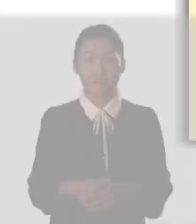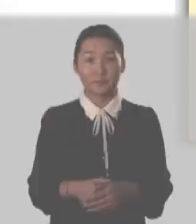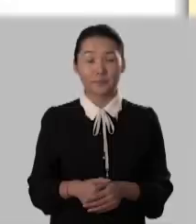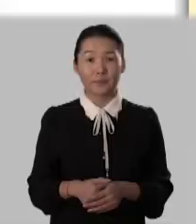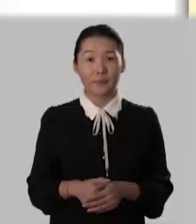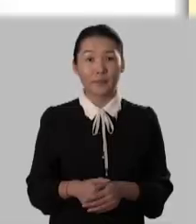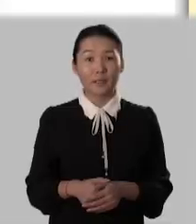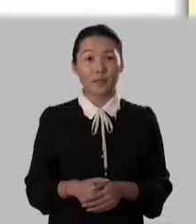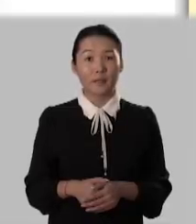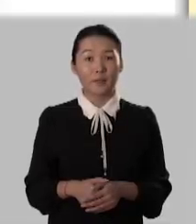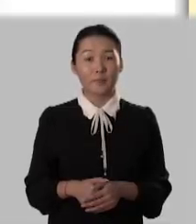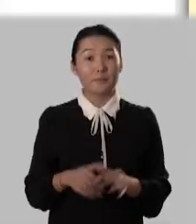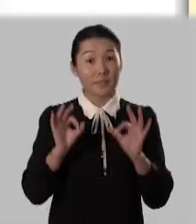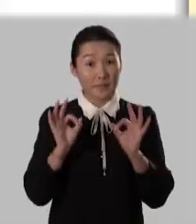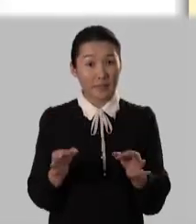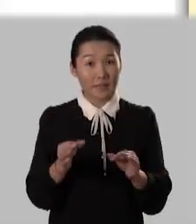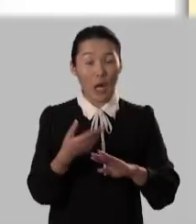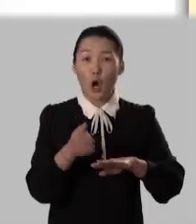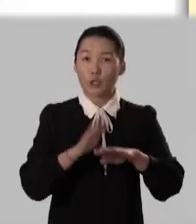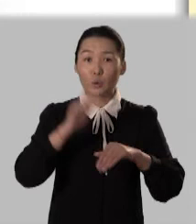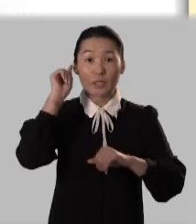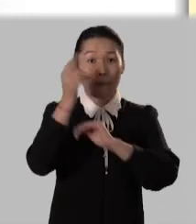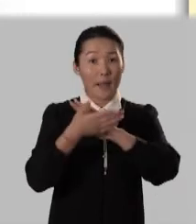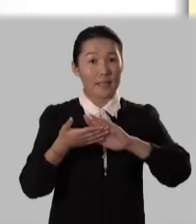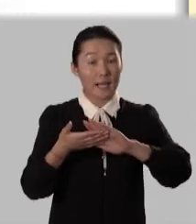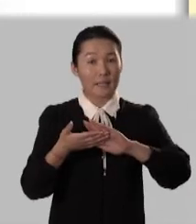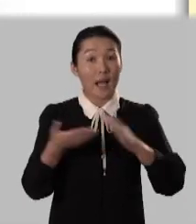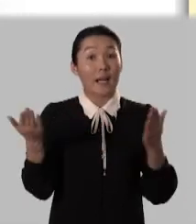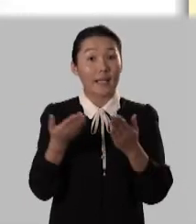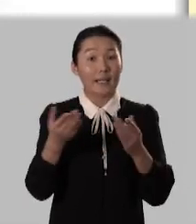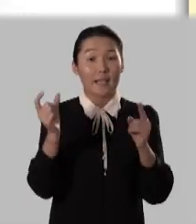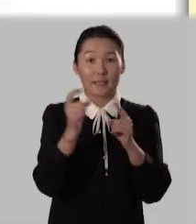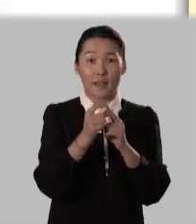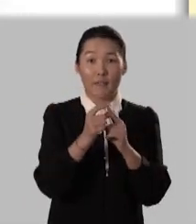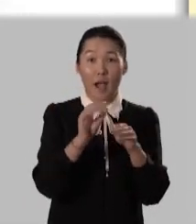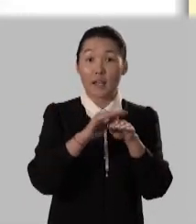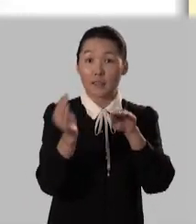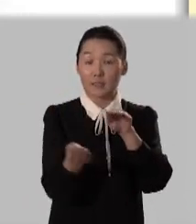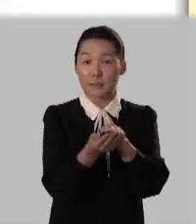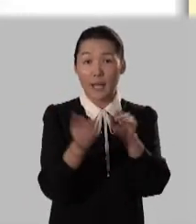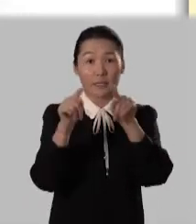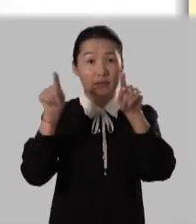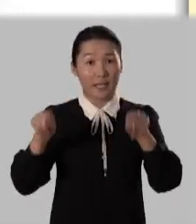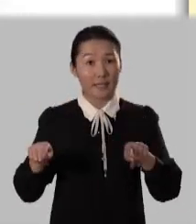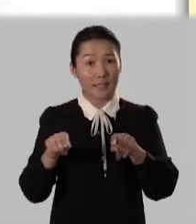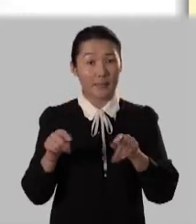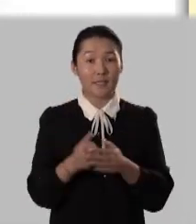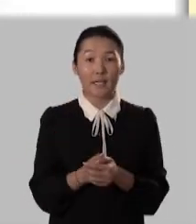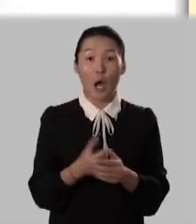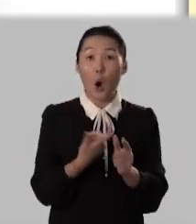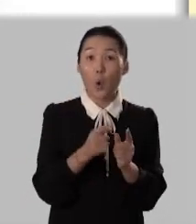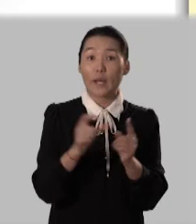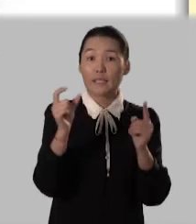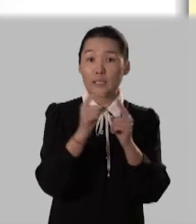действительно трудно понять без контекста какие слова я зашифровала в транскрипции у этих слов